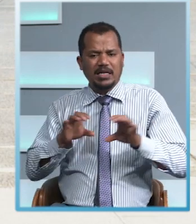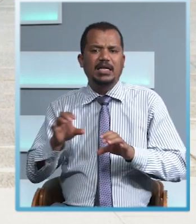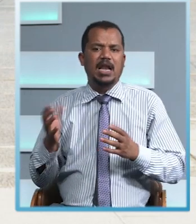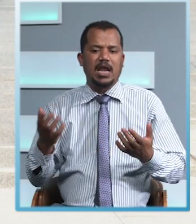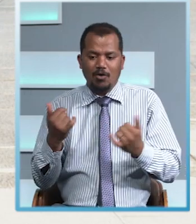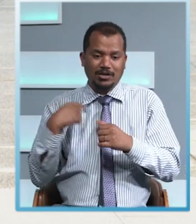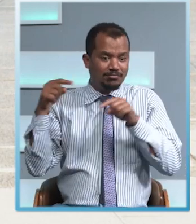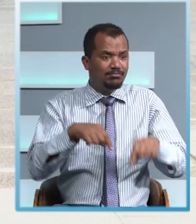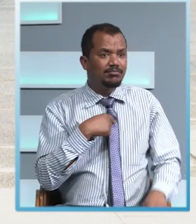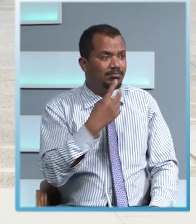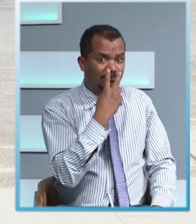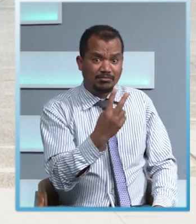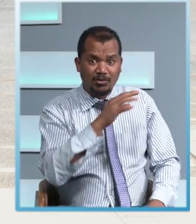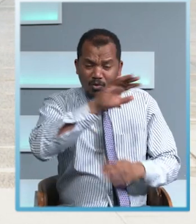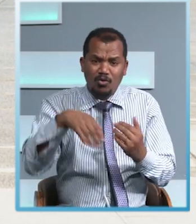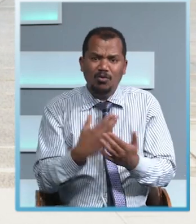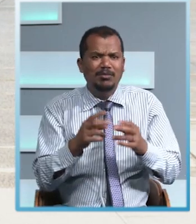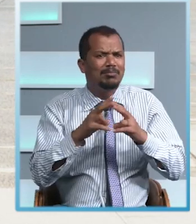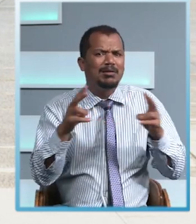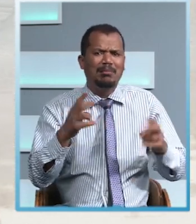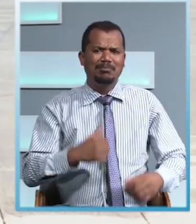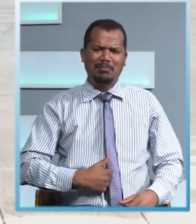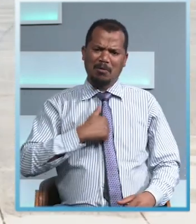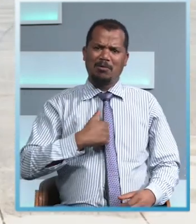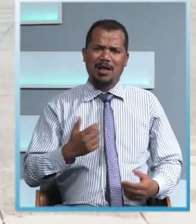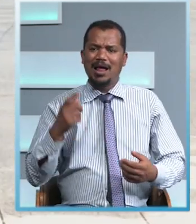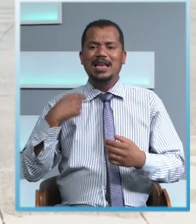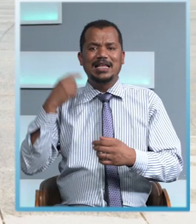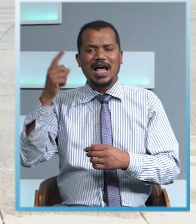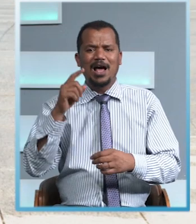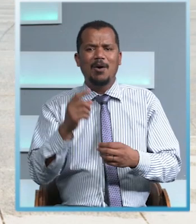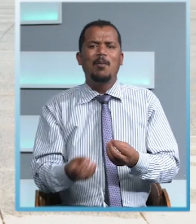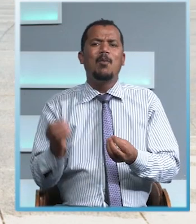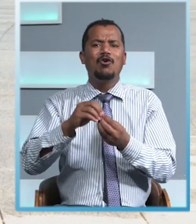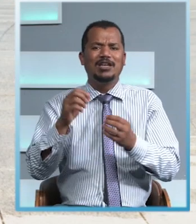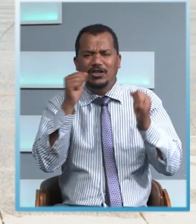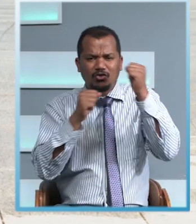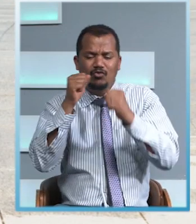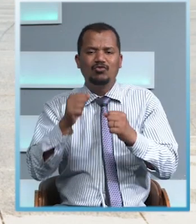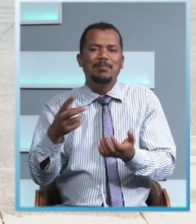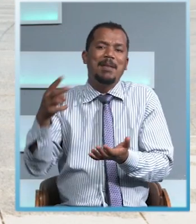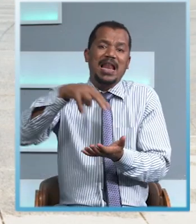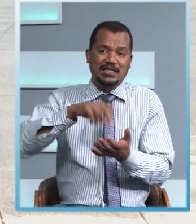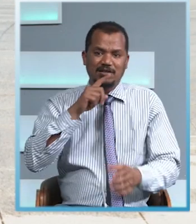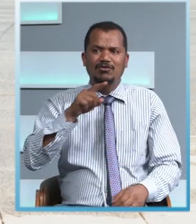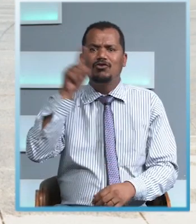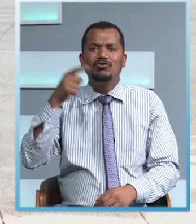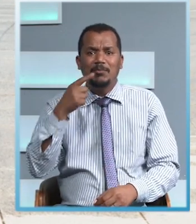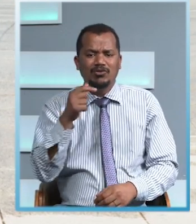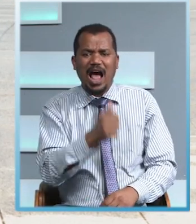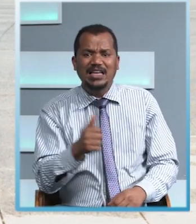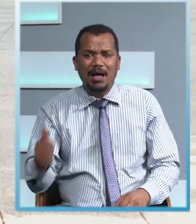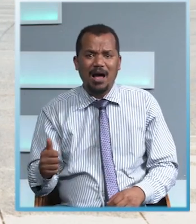አድርገናልም አሁንም እዚ መተን ያየነው ነገር በሙሉ በጣም የሚያኮራና ለዛ ትግል ሞር የሚያነሳሳ ነው። እነሱ